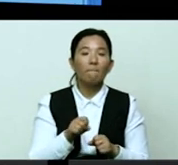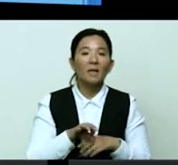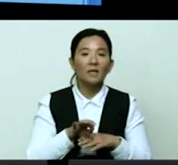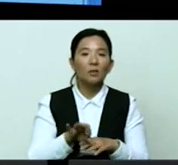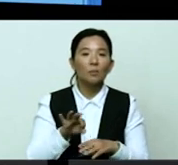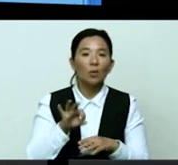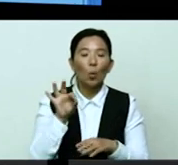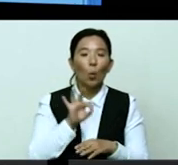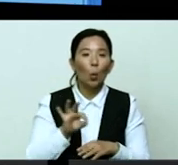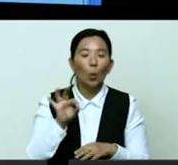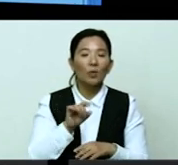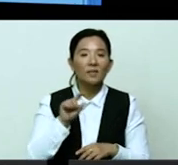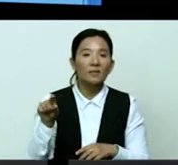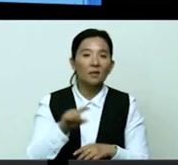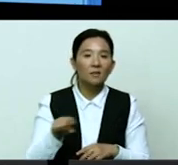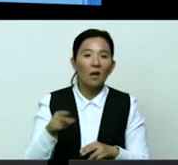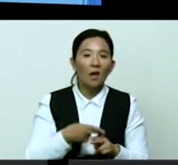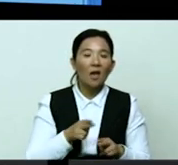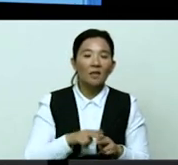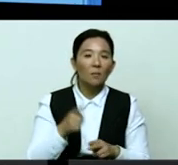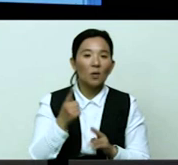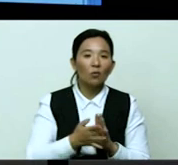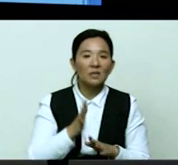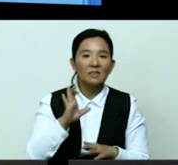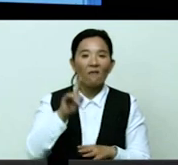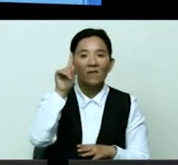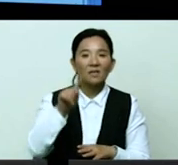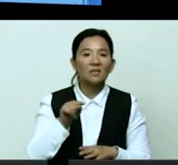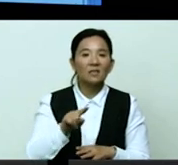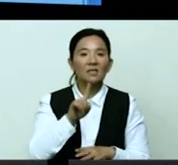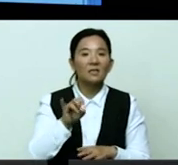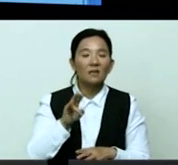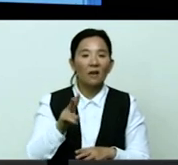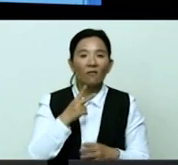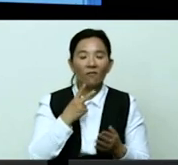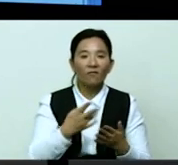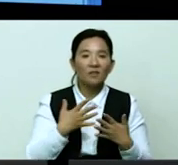по тексту? Это в первую очередь с восклицательным знаком выделено в виде